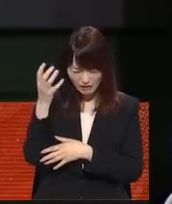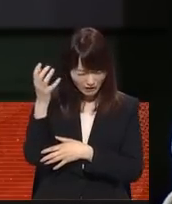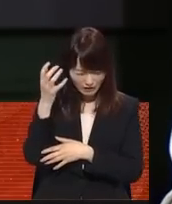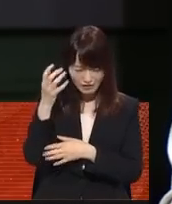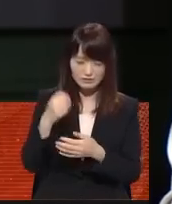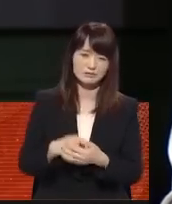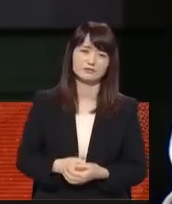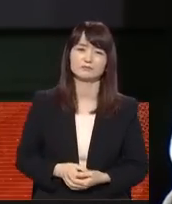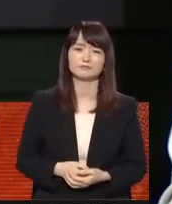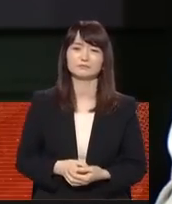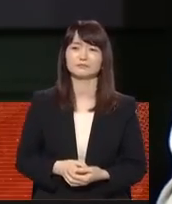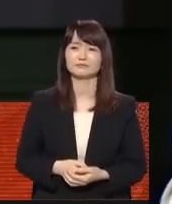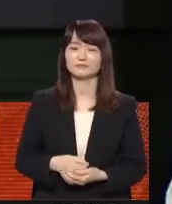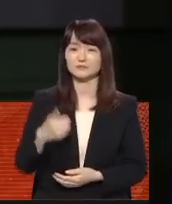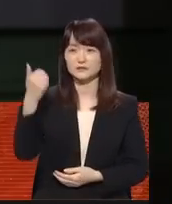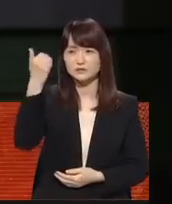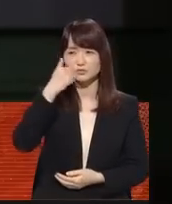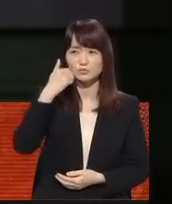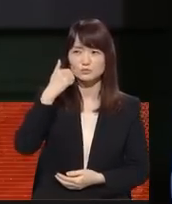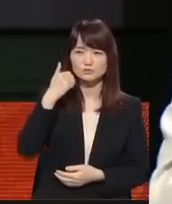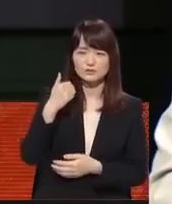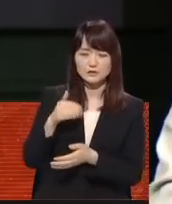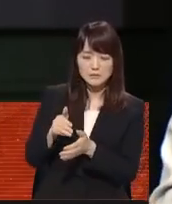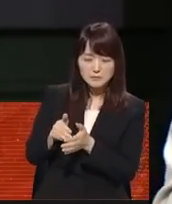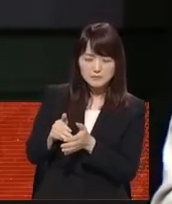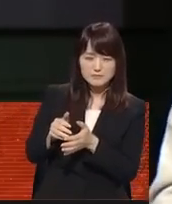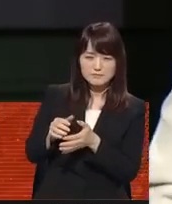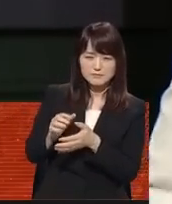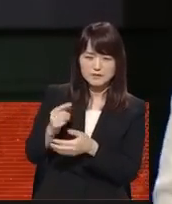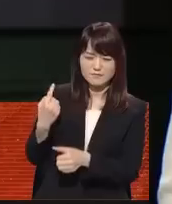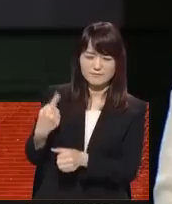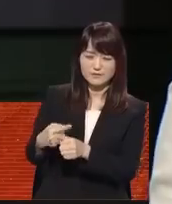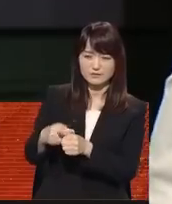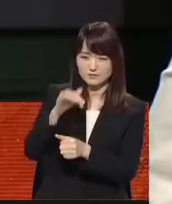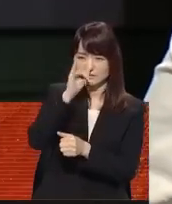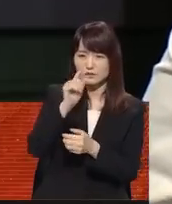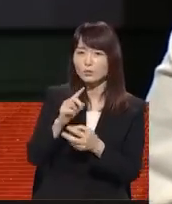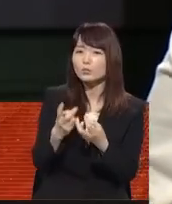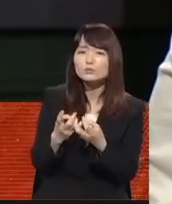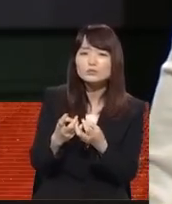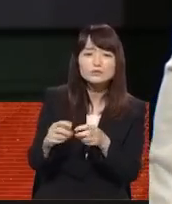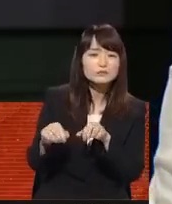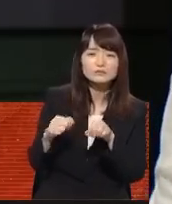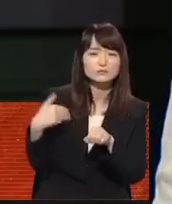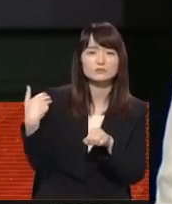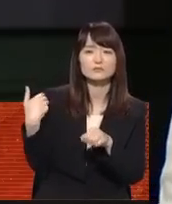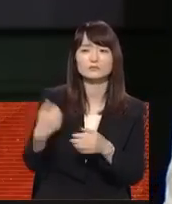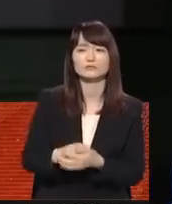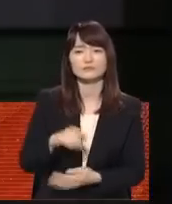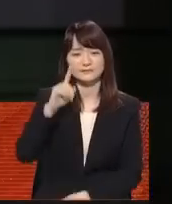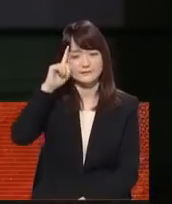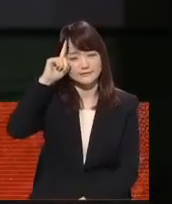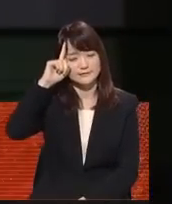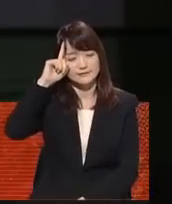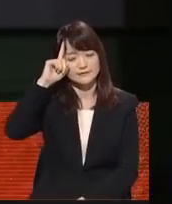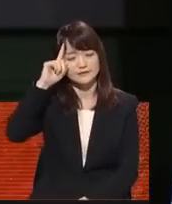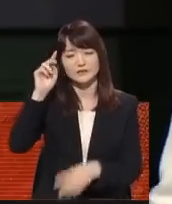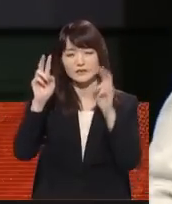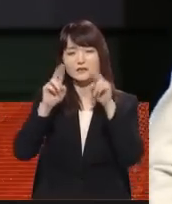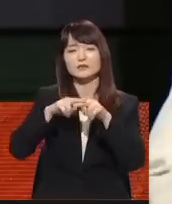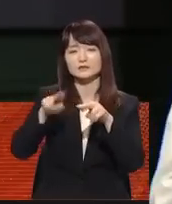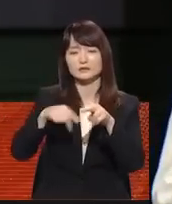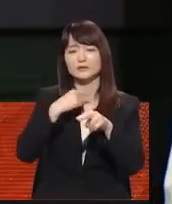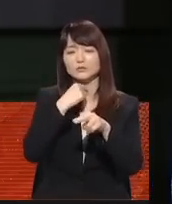이뿐만이 아니라 자꾸 누군가의 그 뒷담을 안다는 겁니다이 동료가요 그래서 어떻게 대응할지도 모르겠고 너무 스트레스를 받아서 퇴사하고